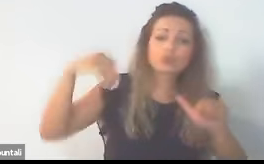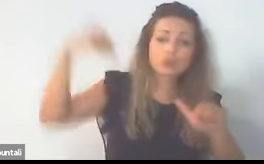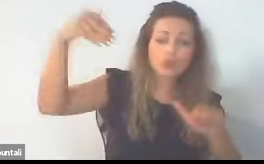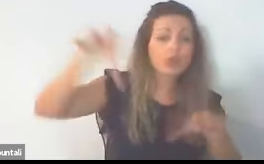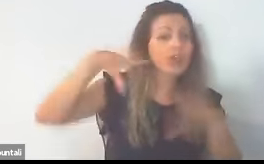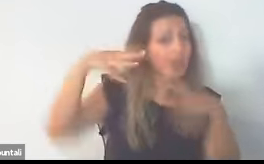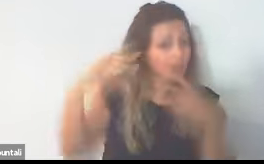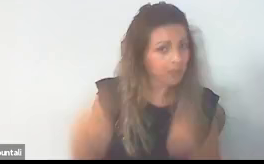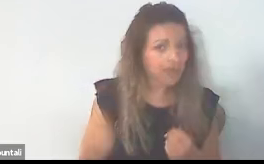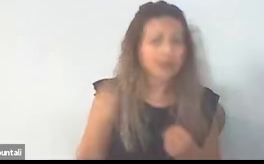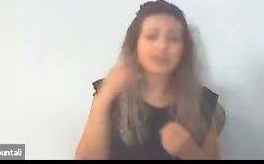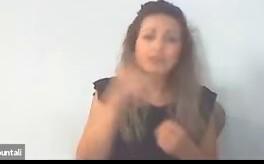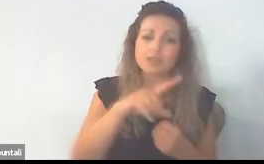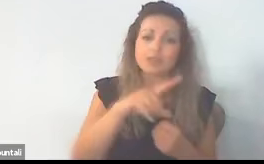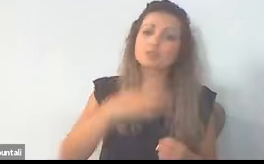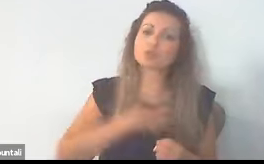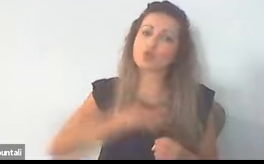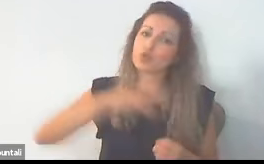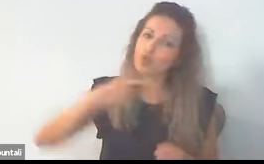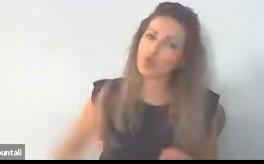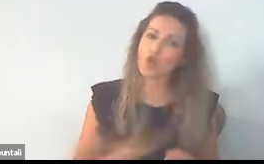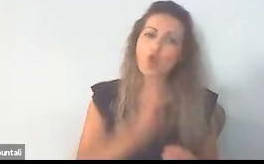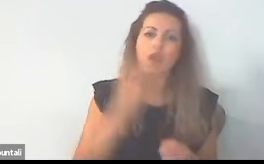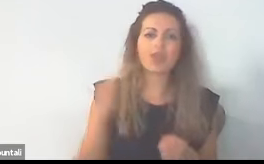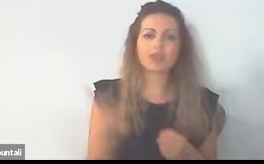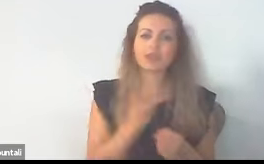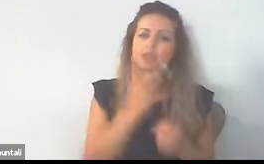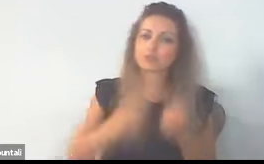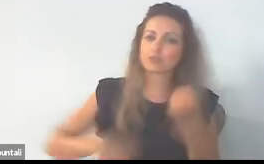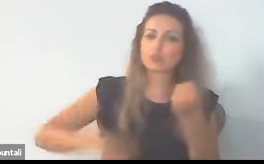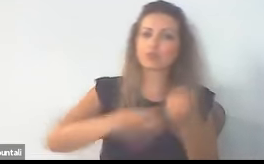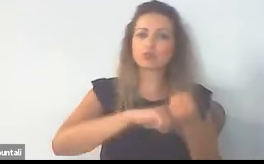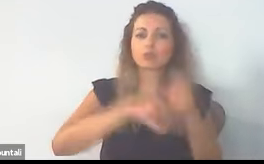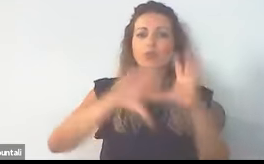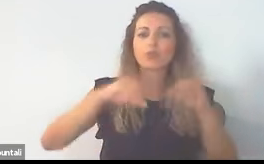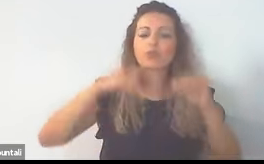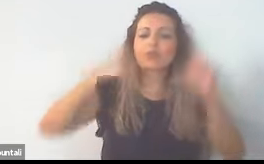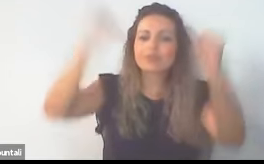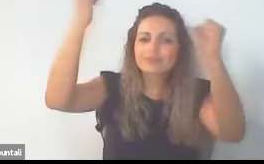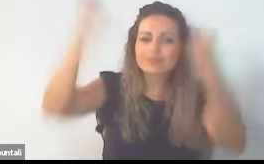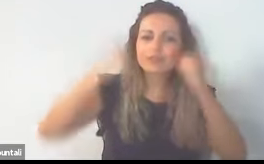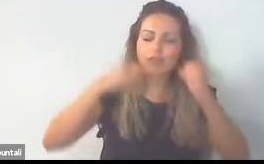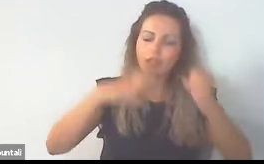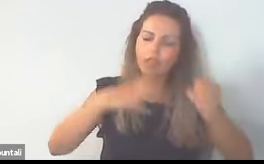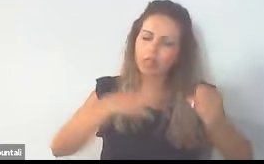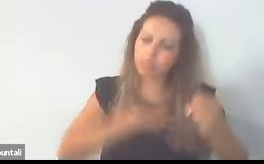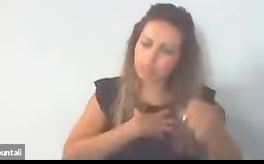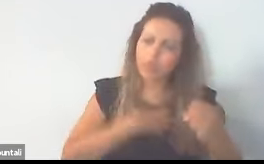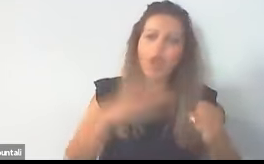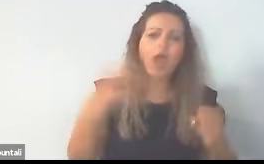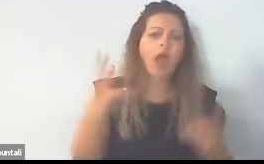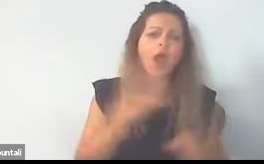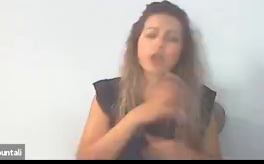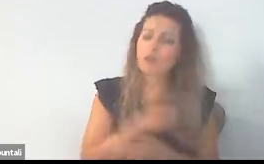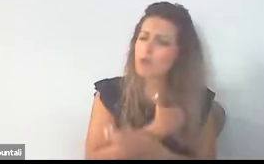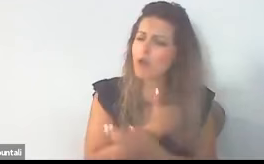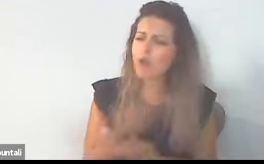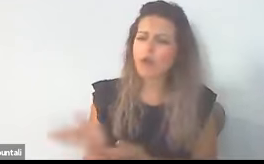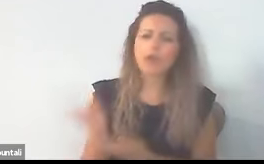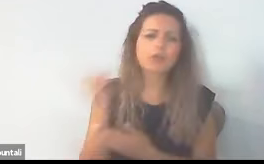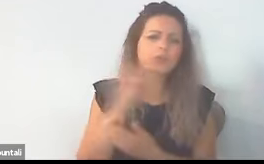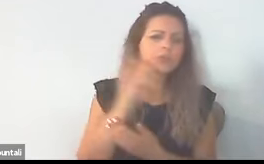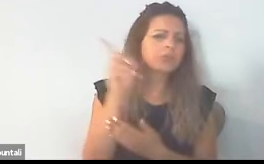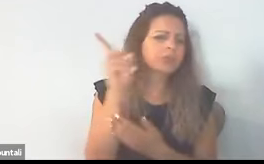ό,τι αφορά το τραύμα σε όλα τα άτομα ανεξαρτήτως φύλου, σεξουαλικού προσανατολισμού ή σεξουαλικής ταυτότητας που έχουν